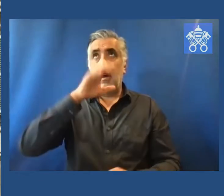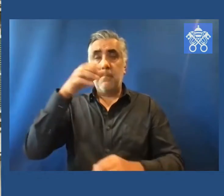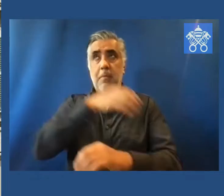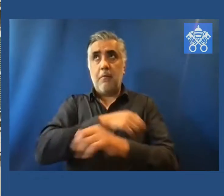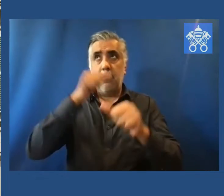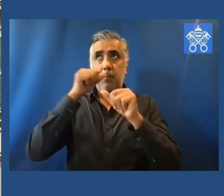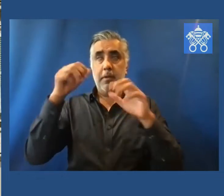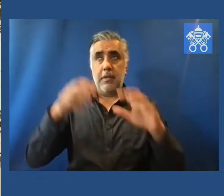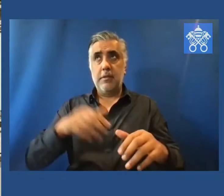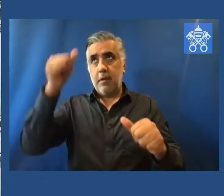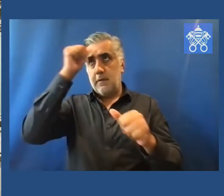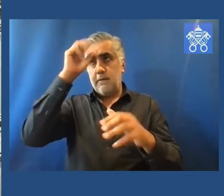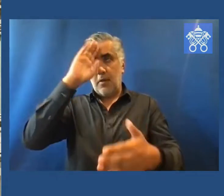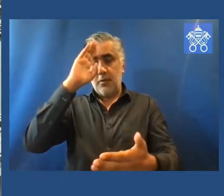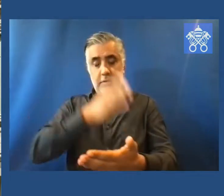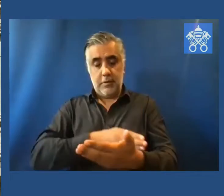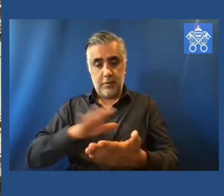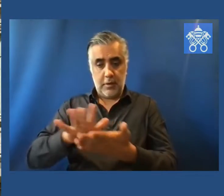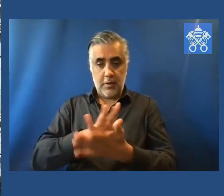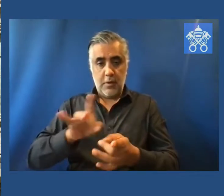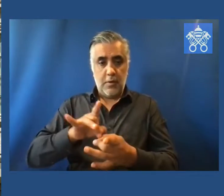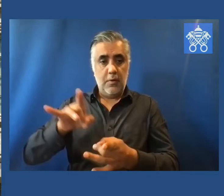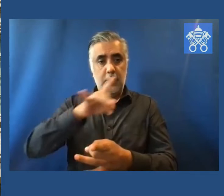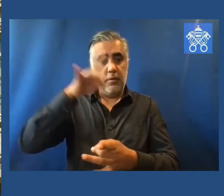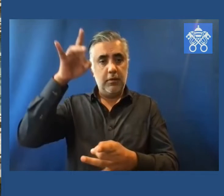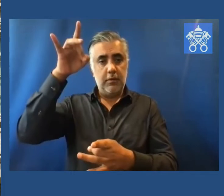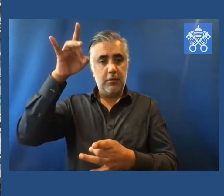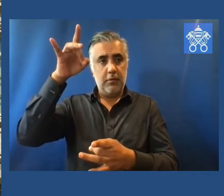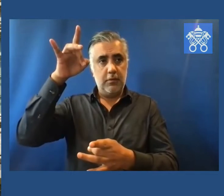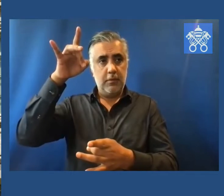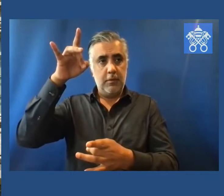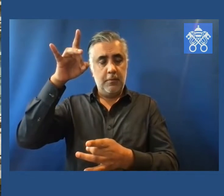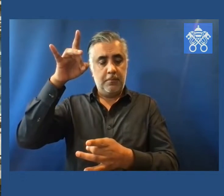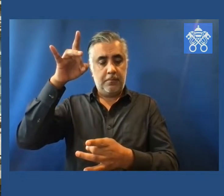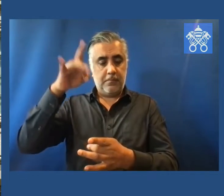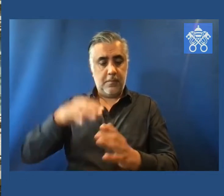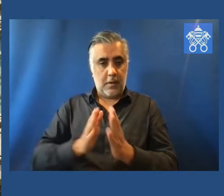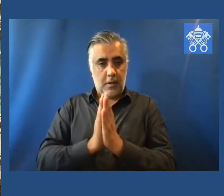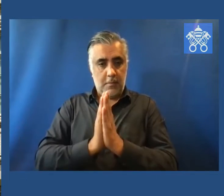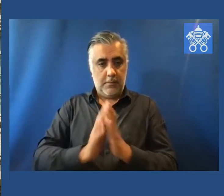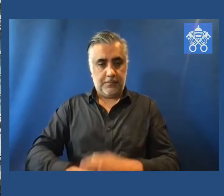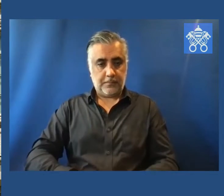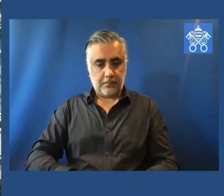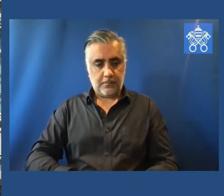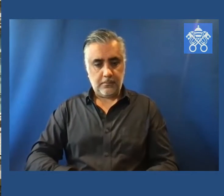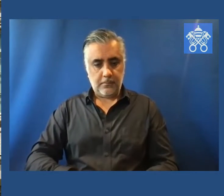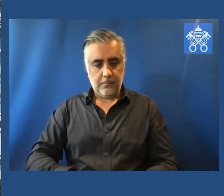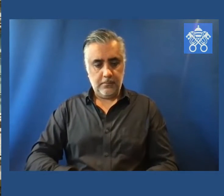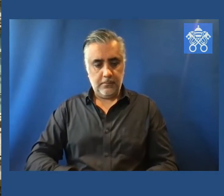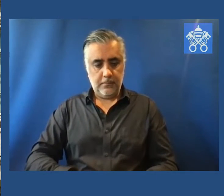Benedicat vos, omnipotens Deus, Pater, et Filius, et Spiritus Sanctus.